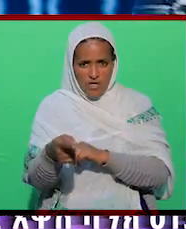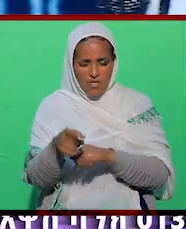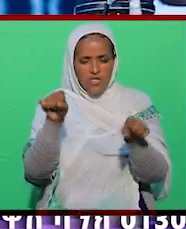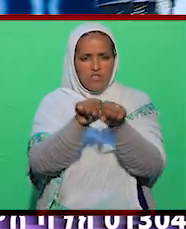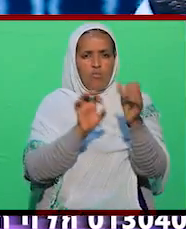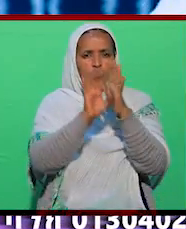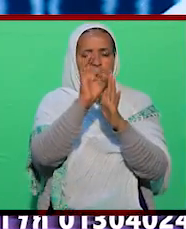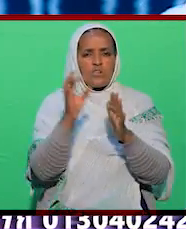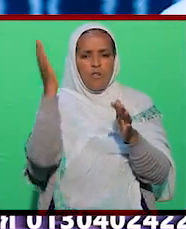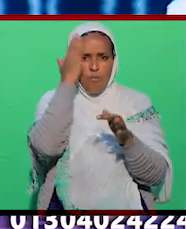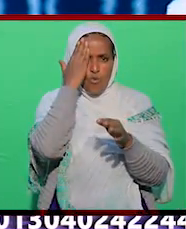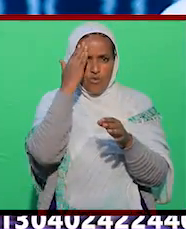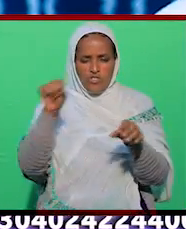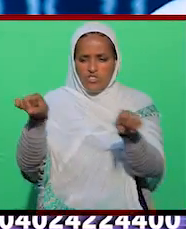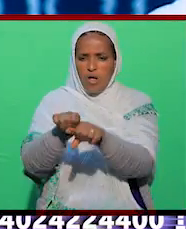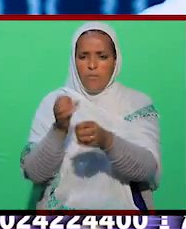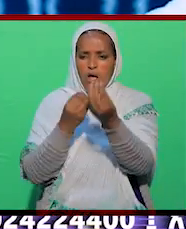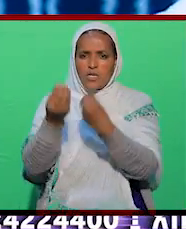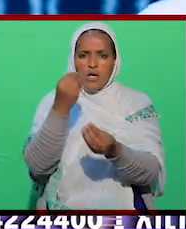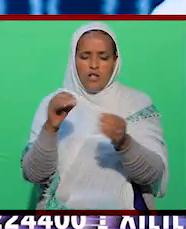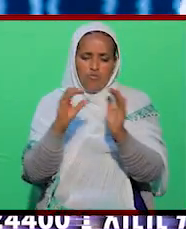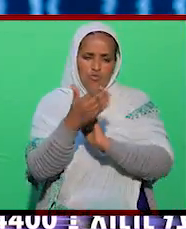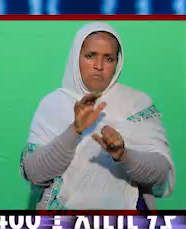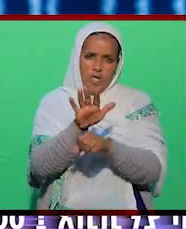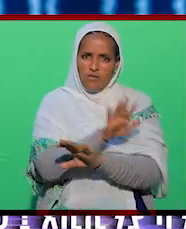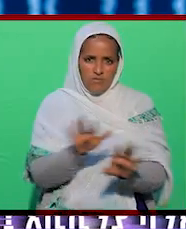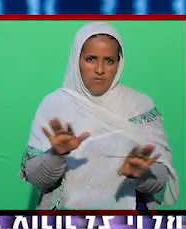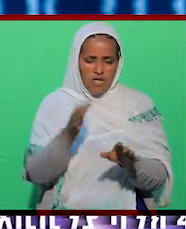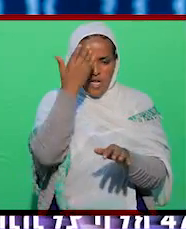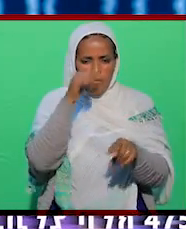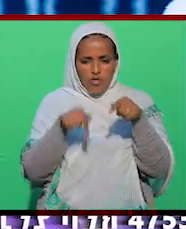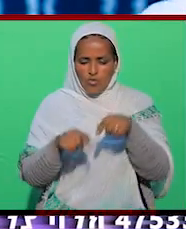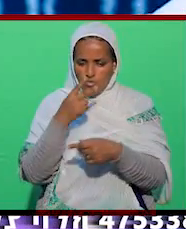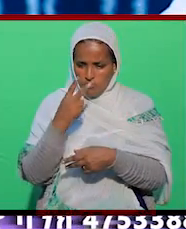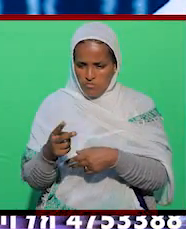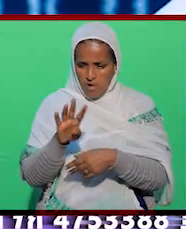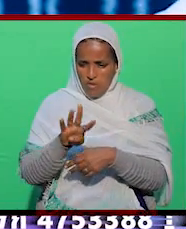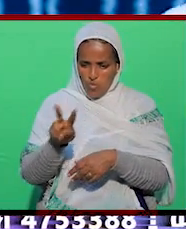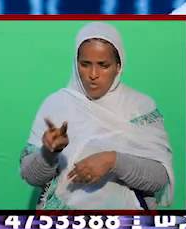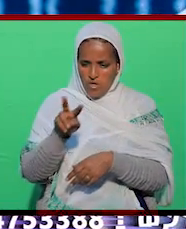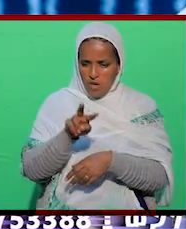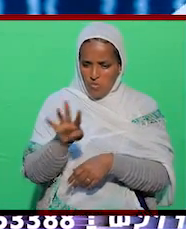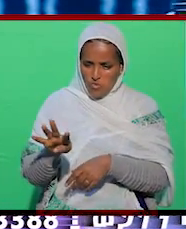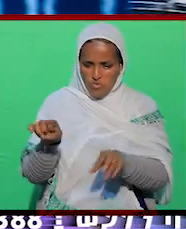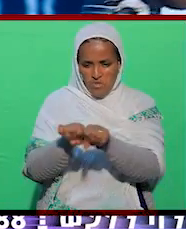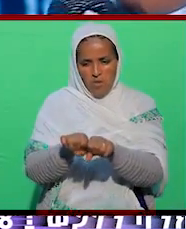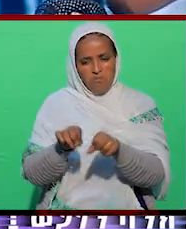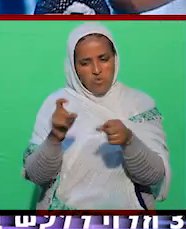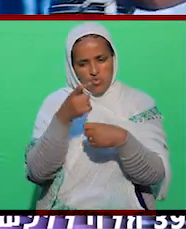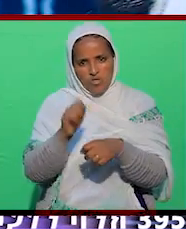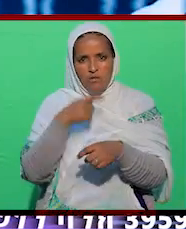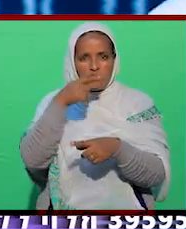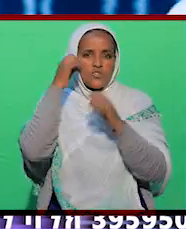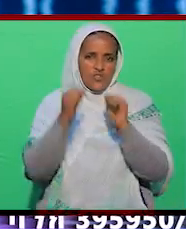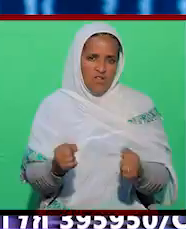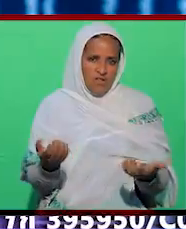ቁጥር ስንት እንደሆነ ይላሉ። አሁን የጫማ ቁጥር ለማወቅ እኮ የጫማ ነጋዴ መሆን ይበቃል አይደል? ለምን እግሩን አይታደርጉ የ42 ቁጥር 43